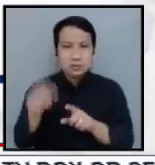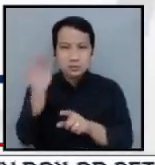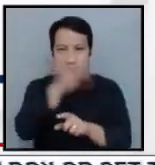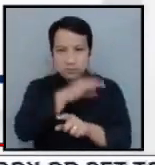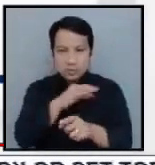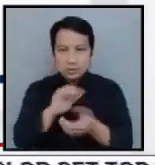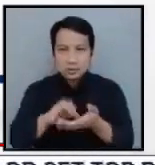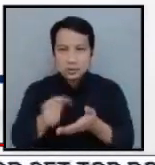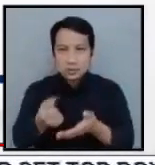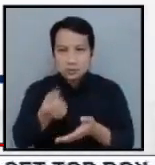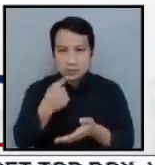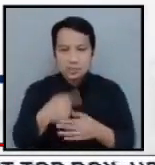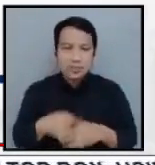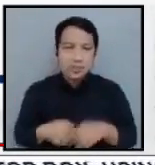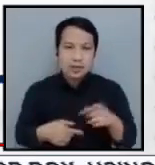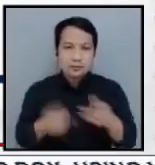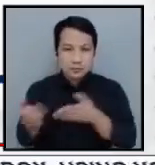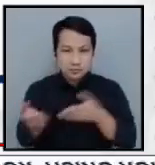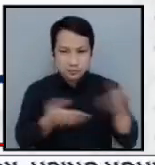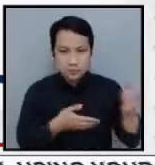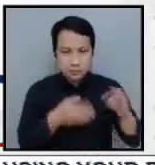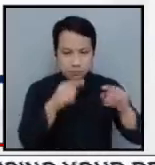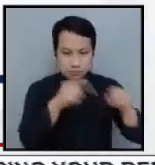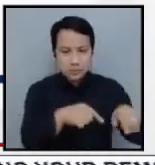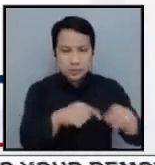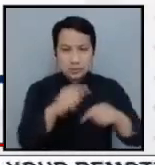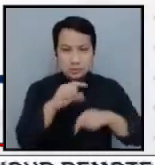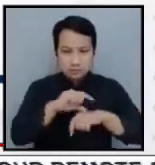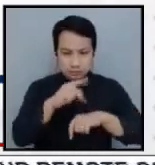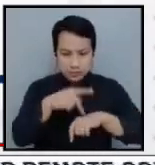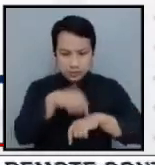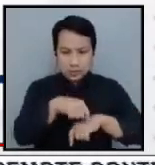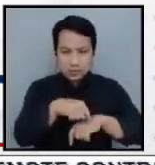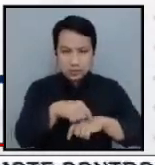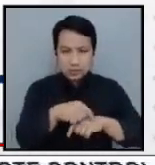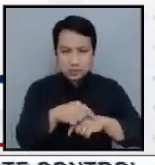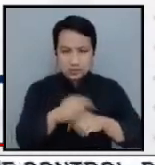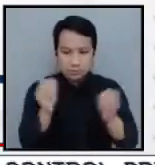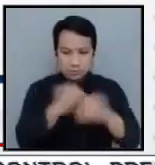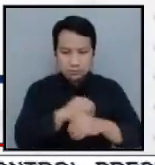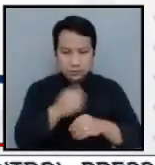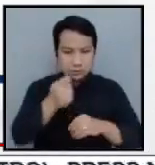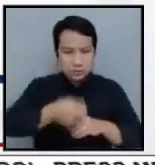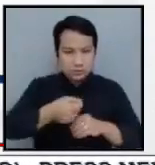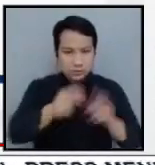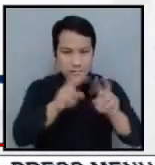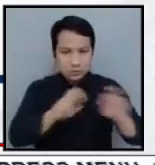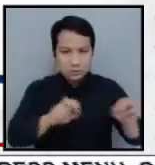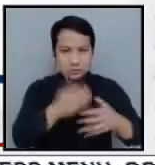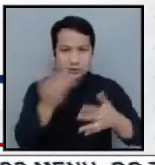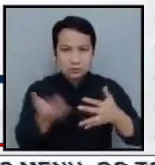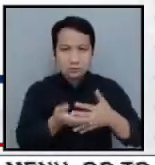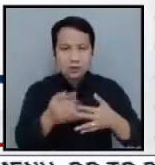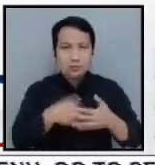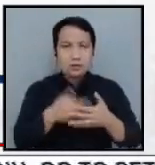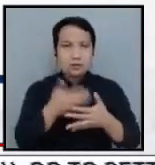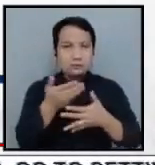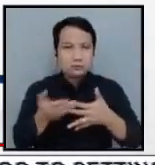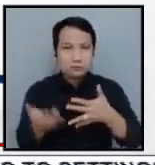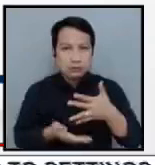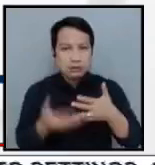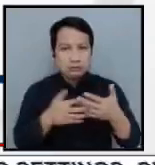gamot. Dinala na ang suspect sa Parañaque City Prosecutor's Office para sampahan ng patong-patong na kaso,